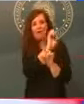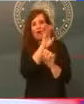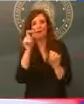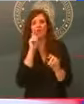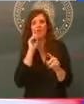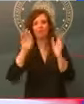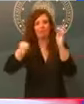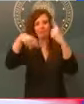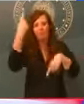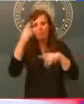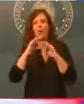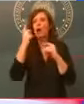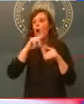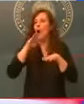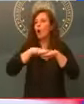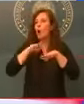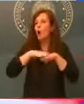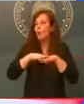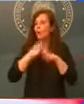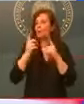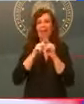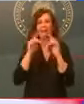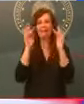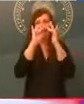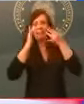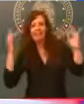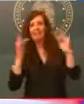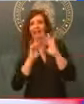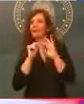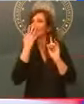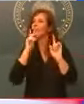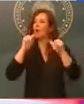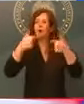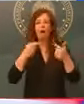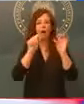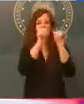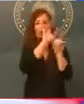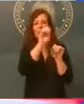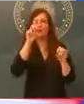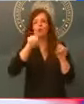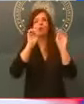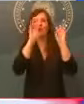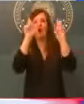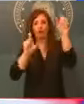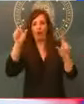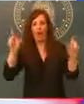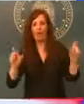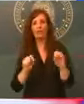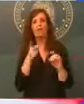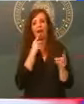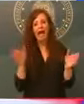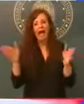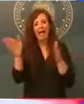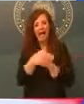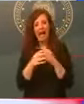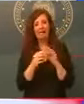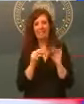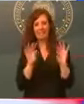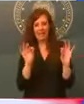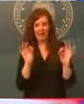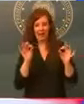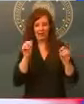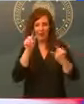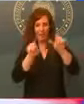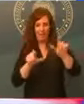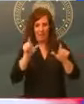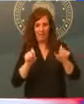tutto il personale scolastico. Vogliamo classi meno sovraffollate, le cosiddette classi pollaio a